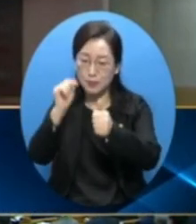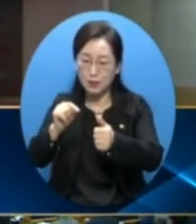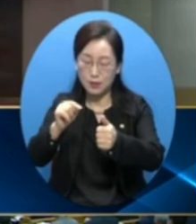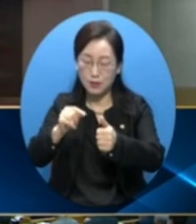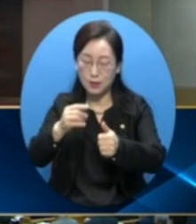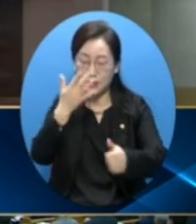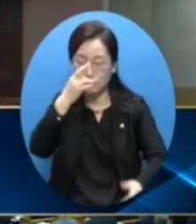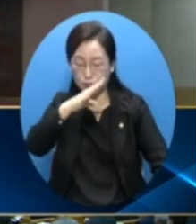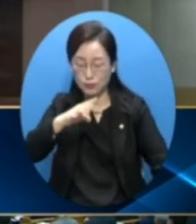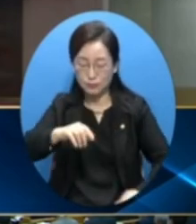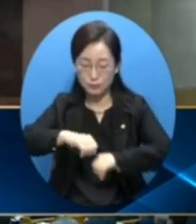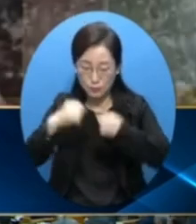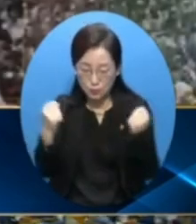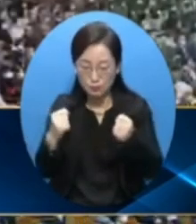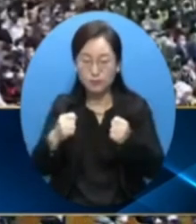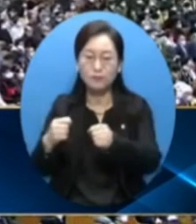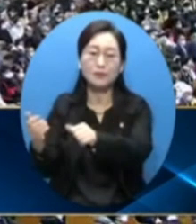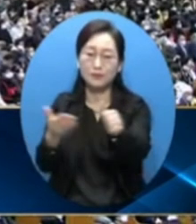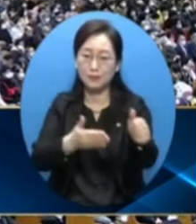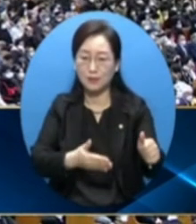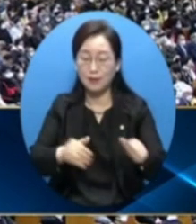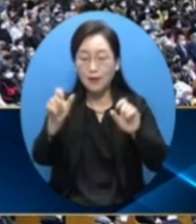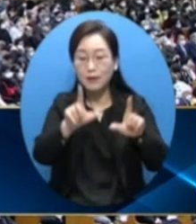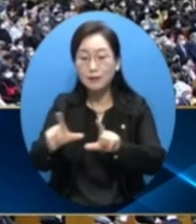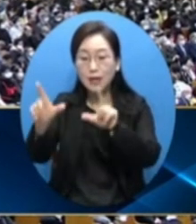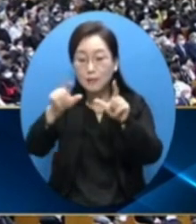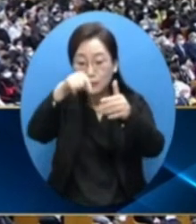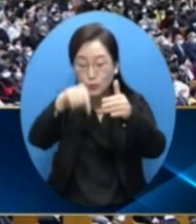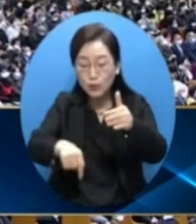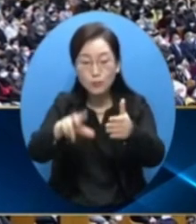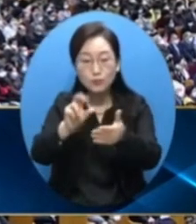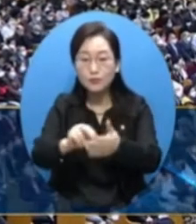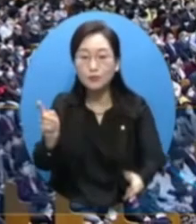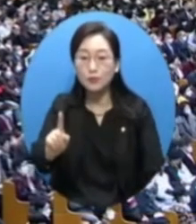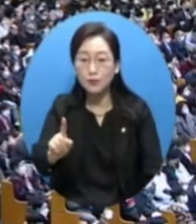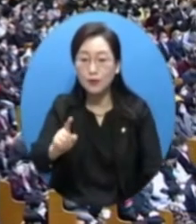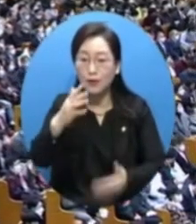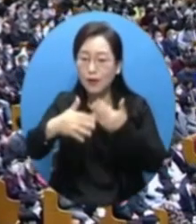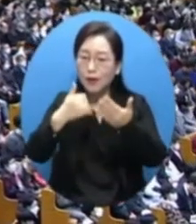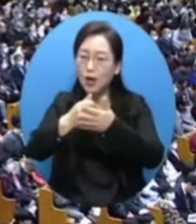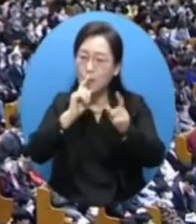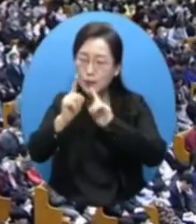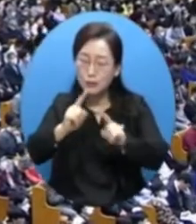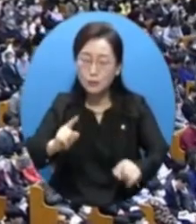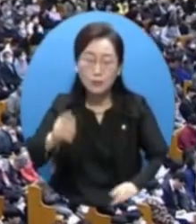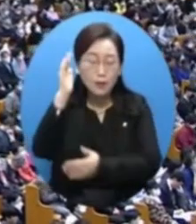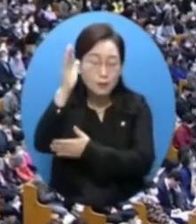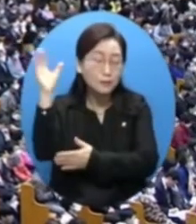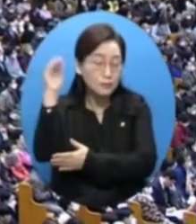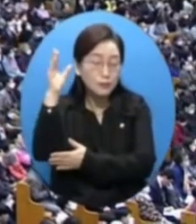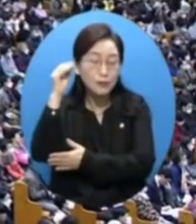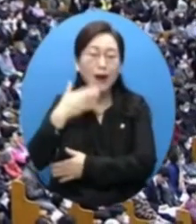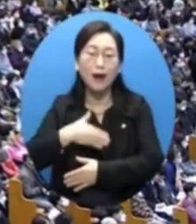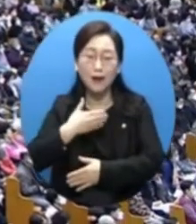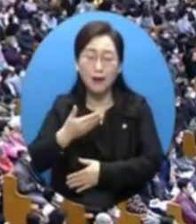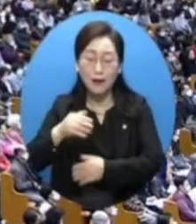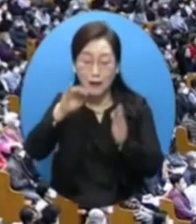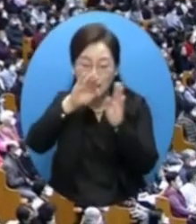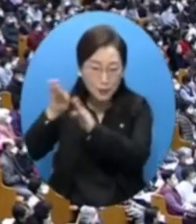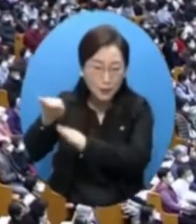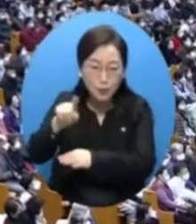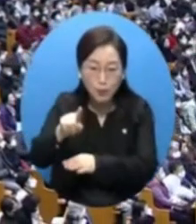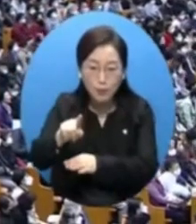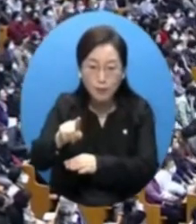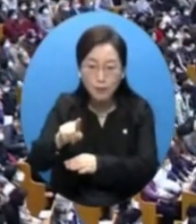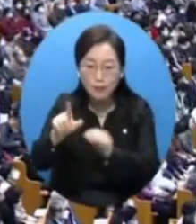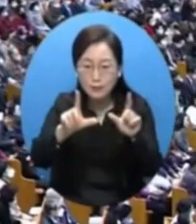복종하는 삶을 살아야 합니다 우리들의 삶이 무엇이 문제입니까 우리가 말씀을 들어 많이 알고 있는데 삶은 그렇지 않습니다 그래서 우리가